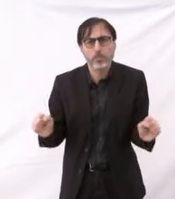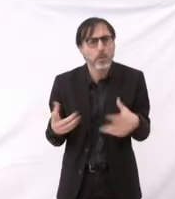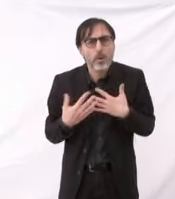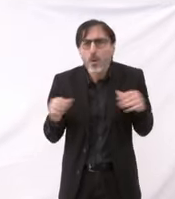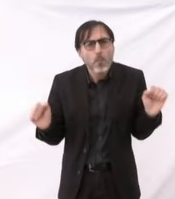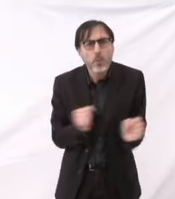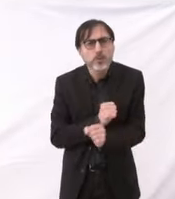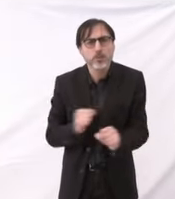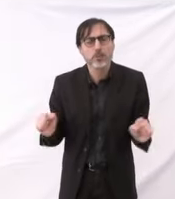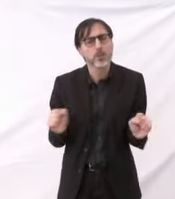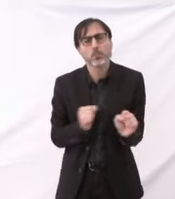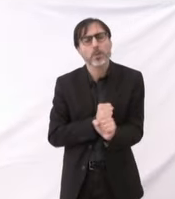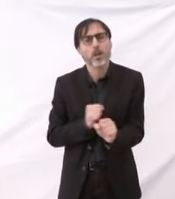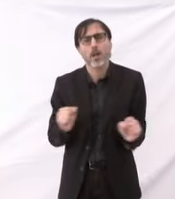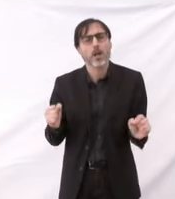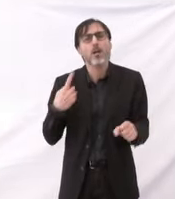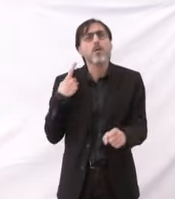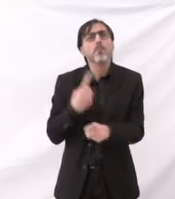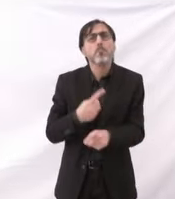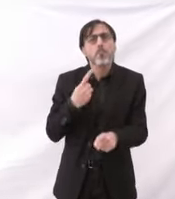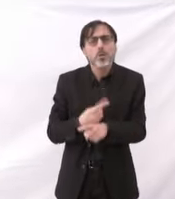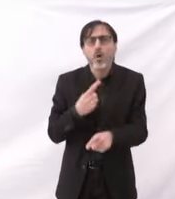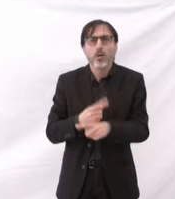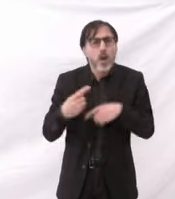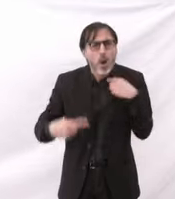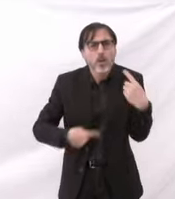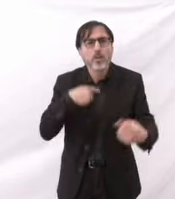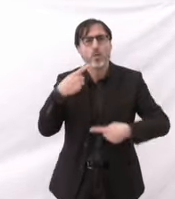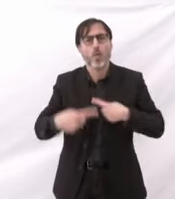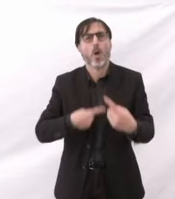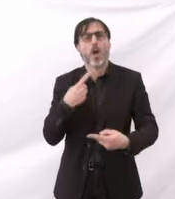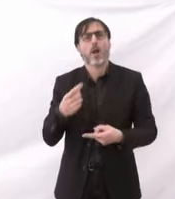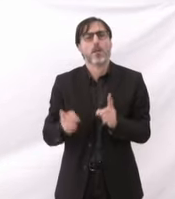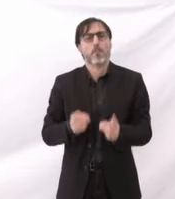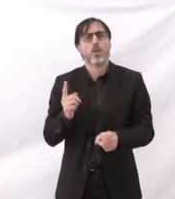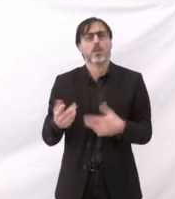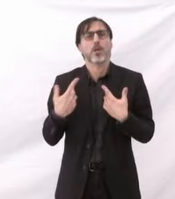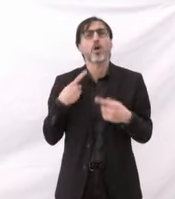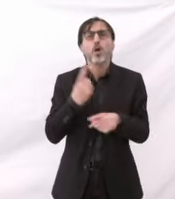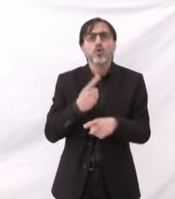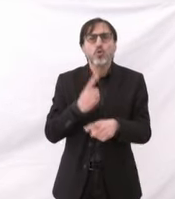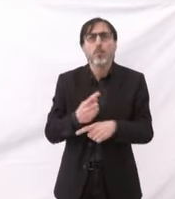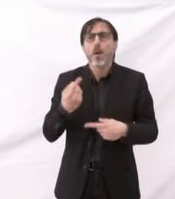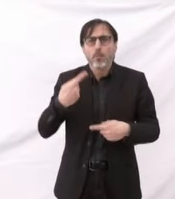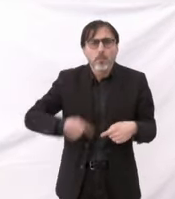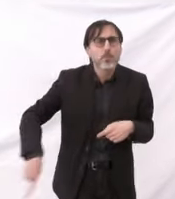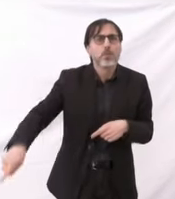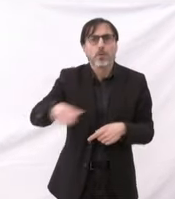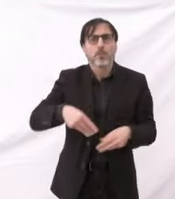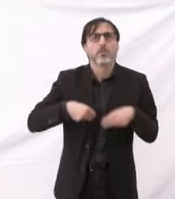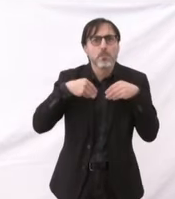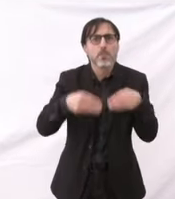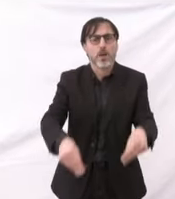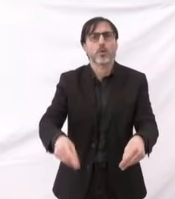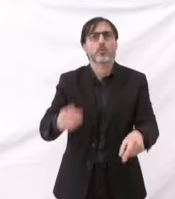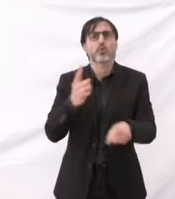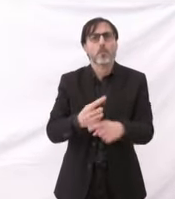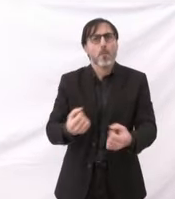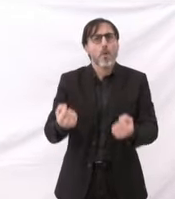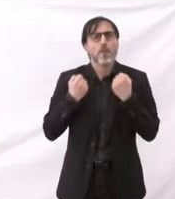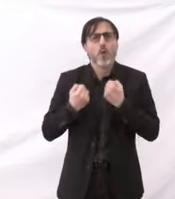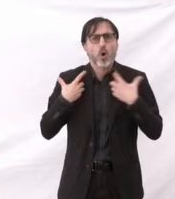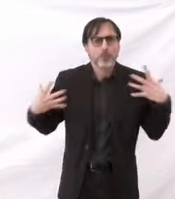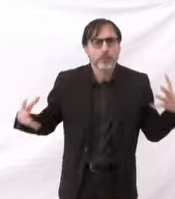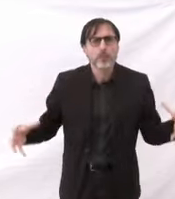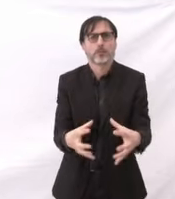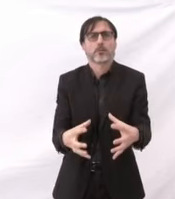è possibile. Bisogna invece investirci, bisogna fare la nostra parte, dobbiamo unire le nostre